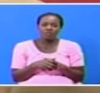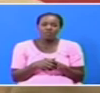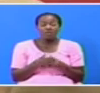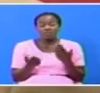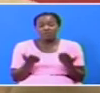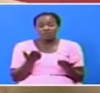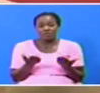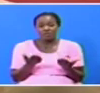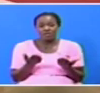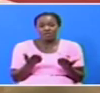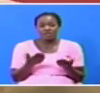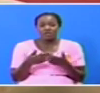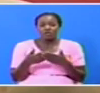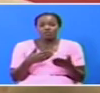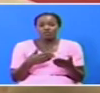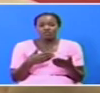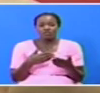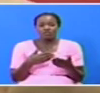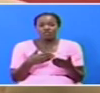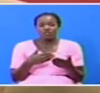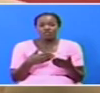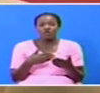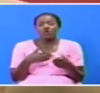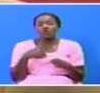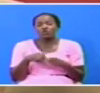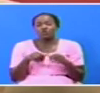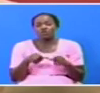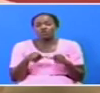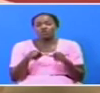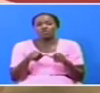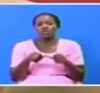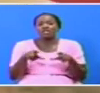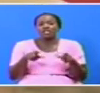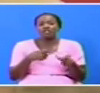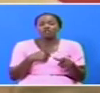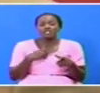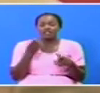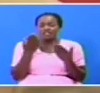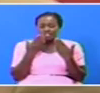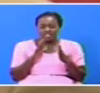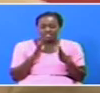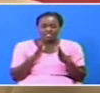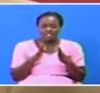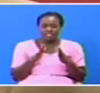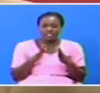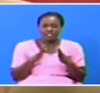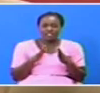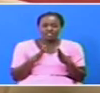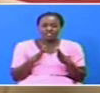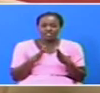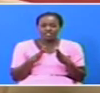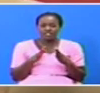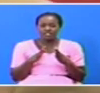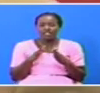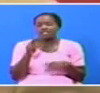Maybe before you comment, Madam Chair, let him finish his point.